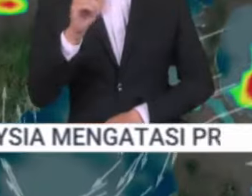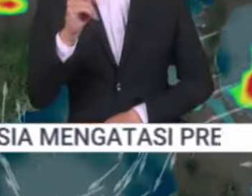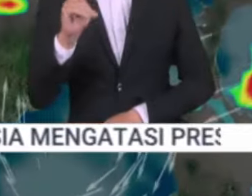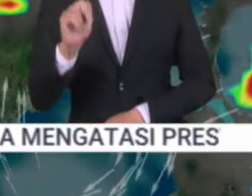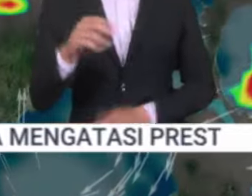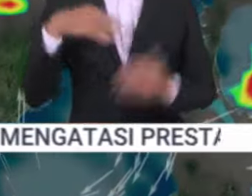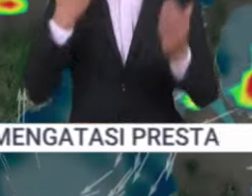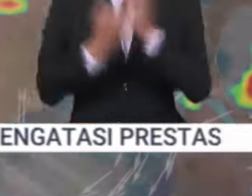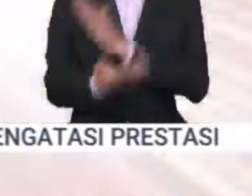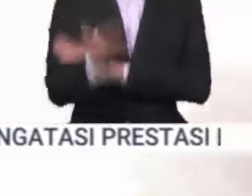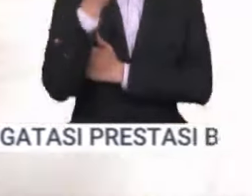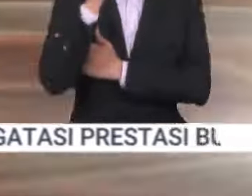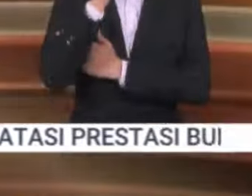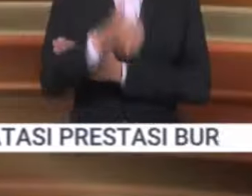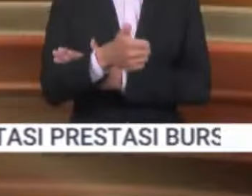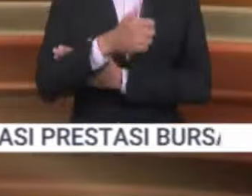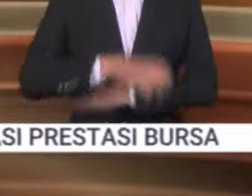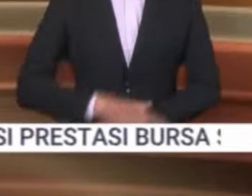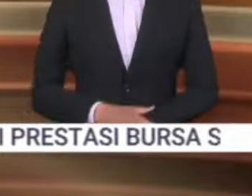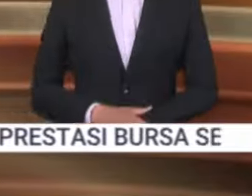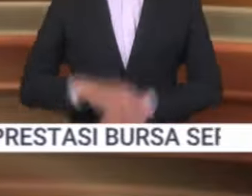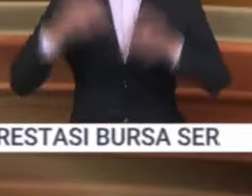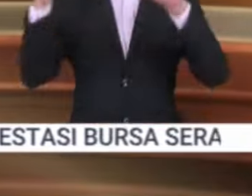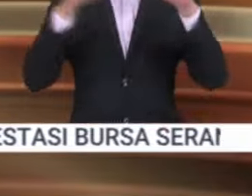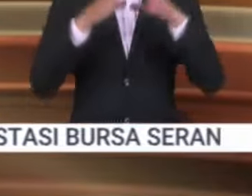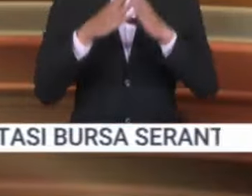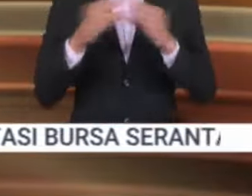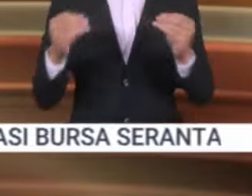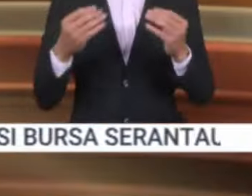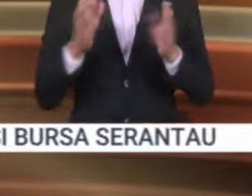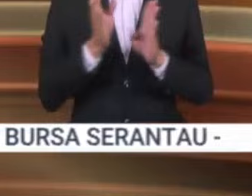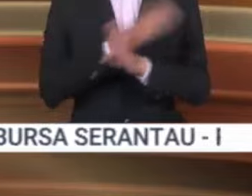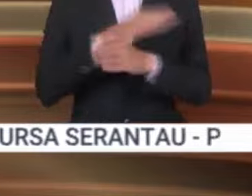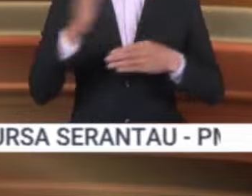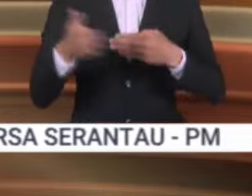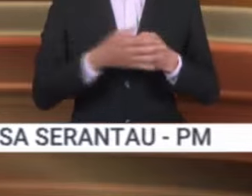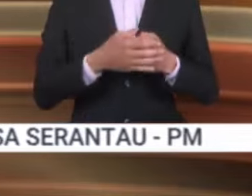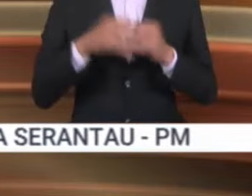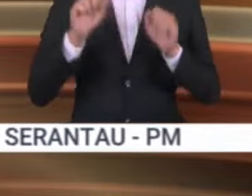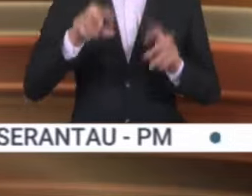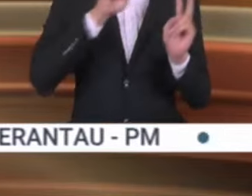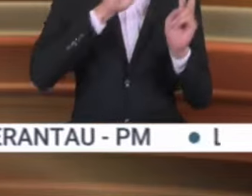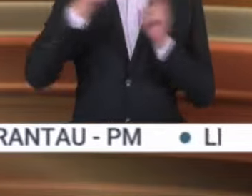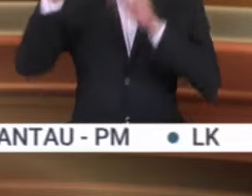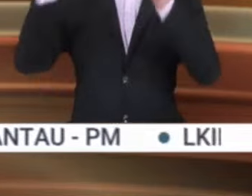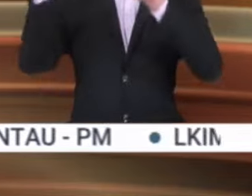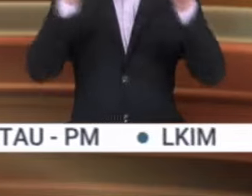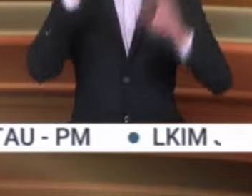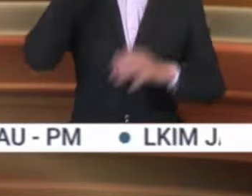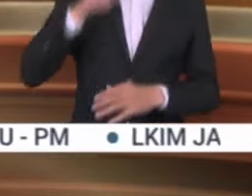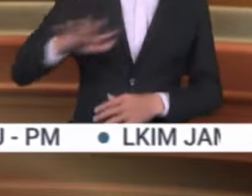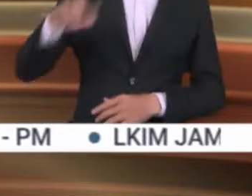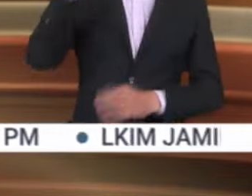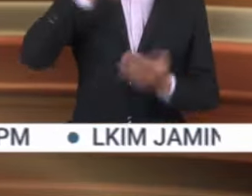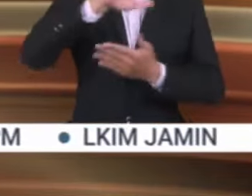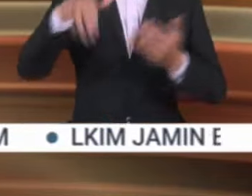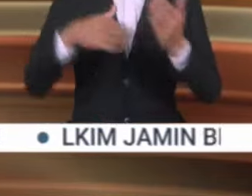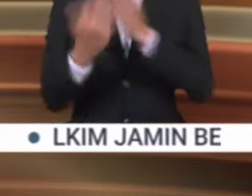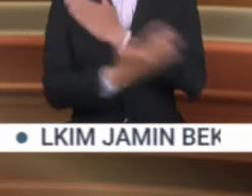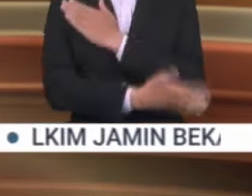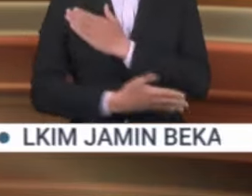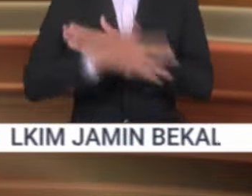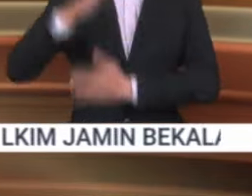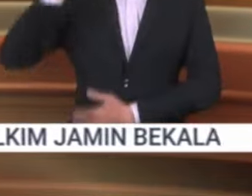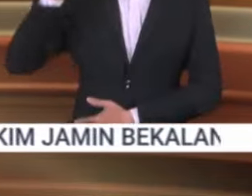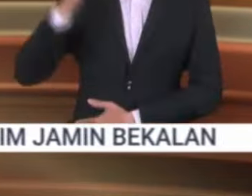ke awal pagi. Baiklah, sekian dulu info cuaca buat kali ini. Sebelum berpisah, kita lihat tinjauan cuaca bagi bandar-bandar utama di seluruh negara.